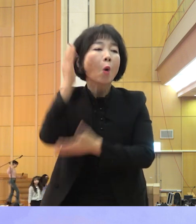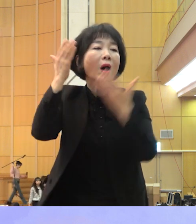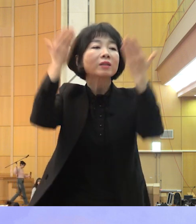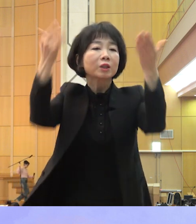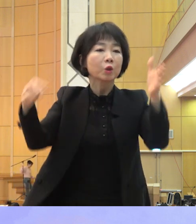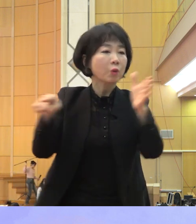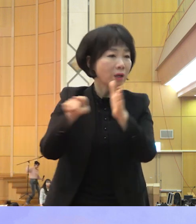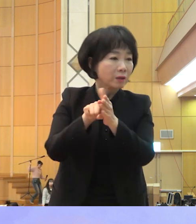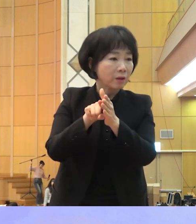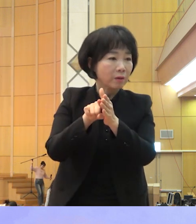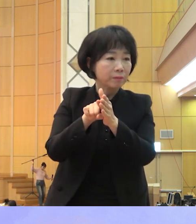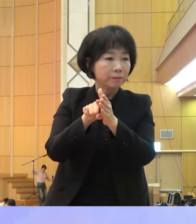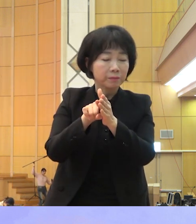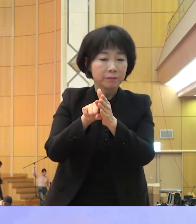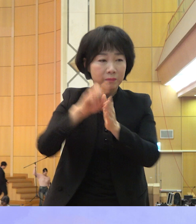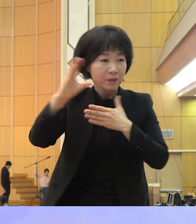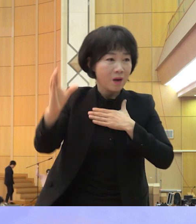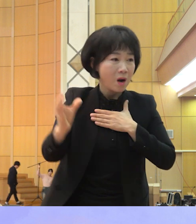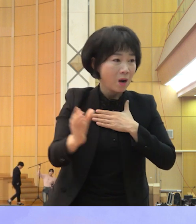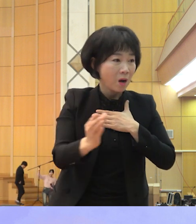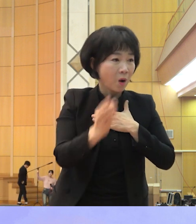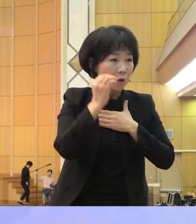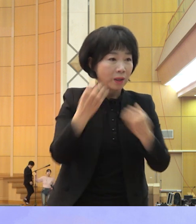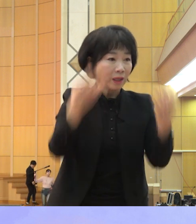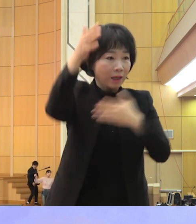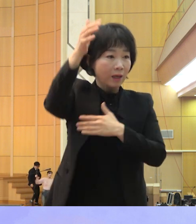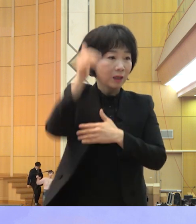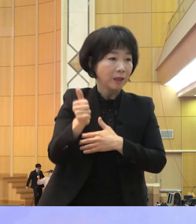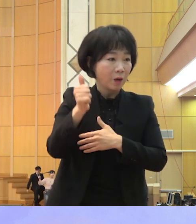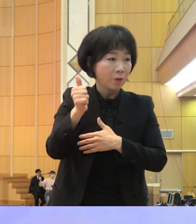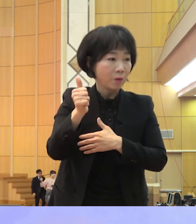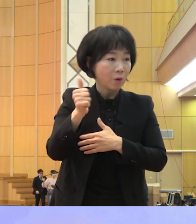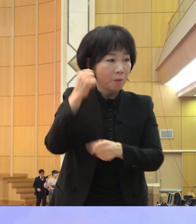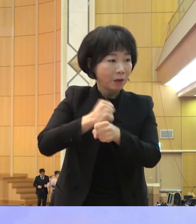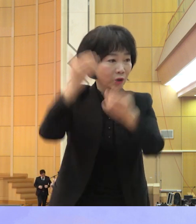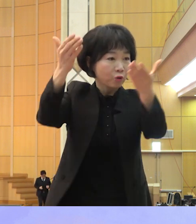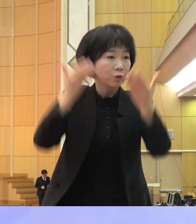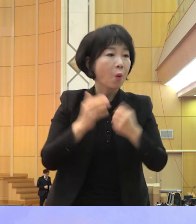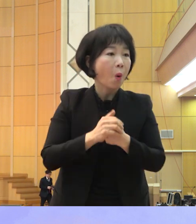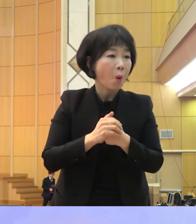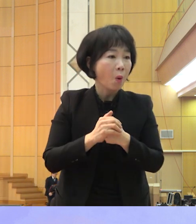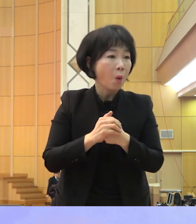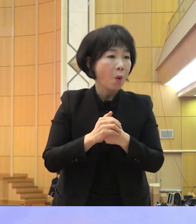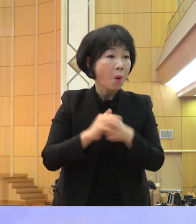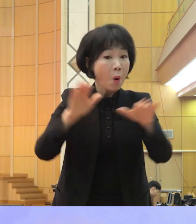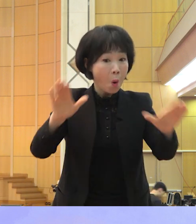돌리기 위하여 거룩한 제사장으로 삼으신 가운데